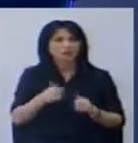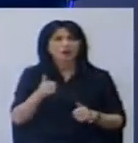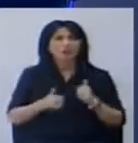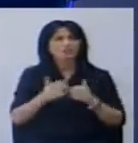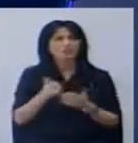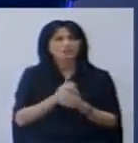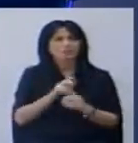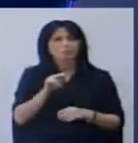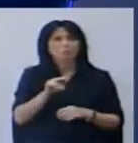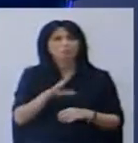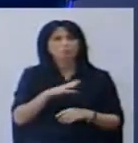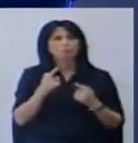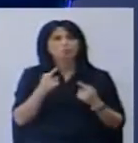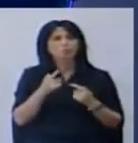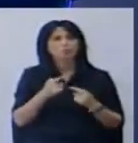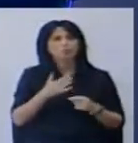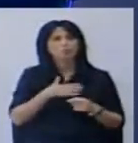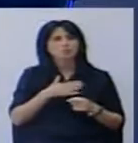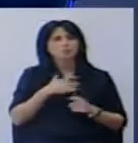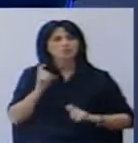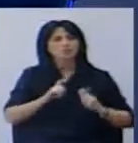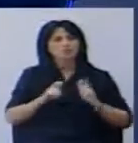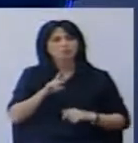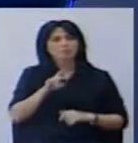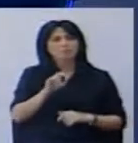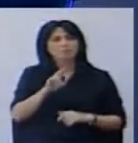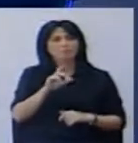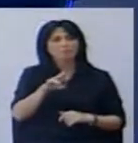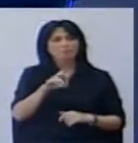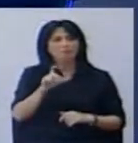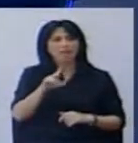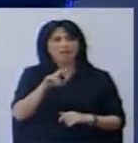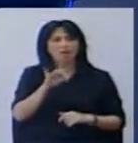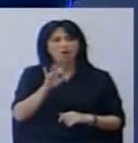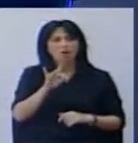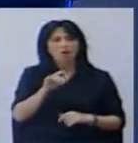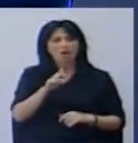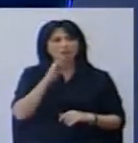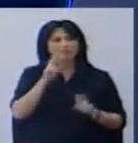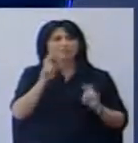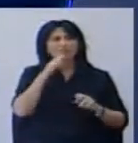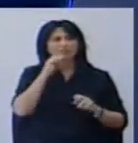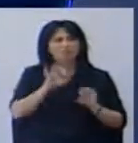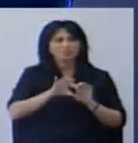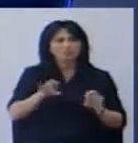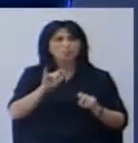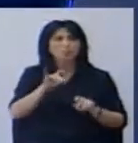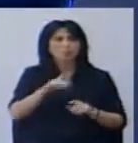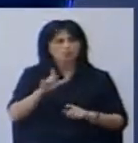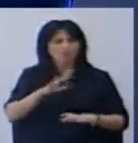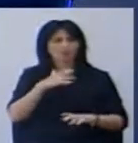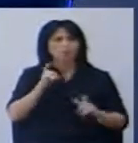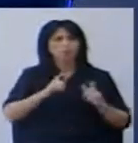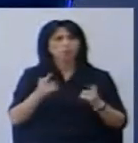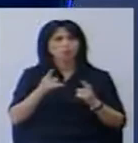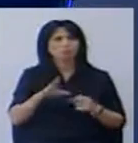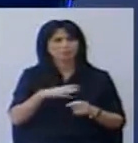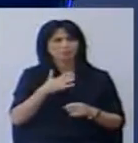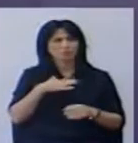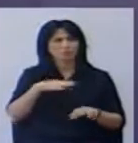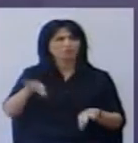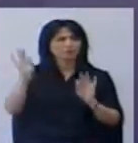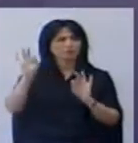arhola. Poți conda uzarmazari melioratii, institutii, romili, șenoba, trez migdebulia, da? Eschideu, scalke problema, e ha calvatul